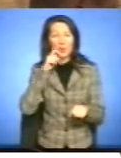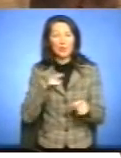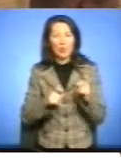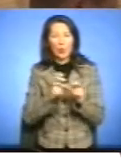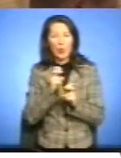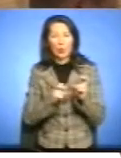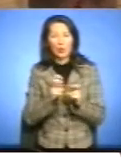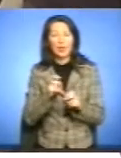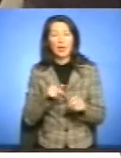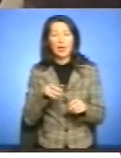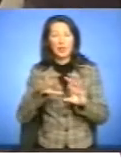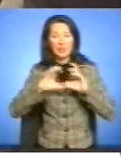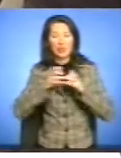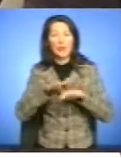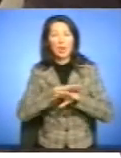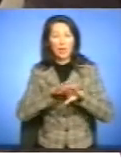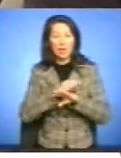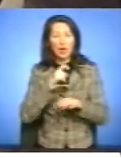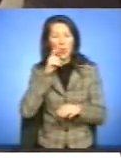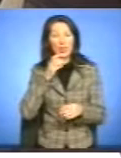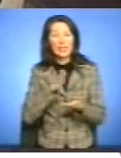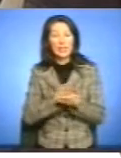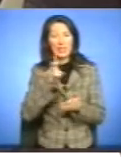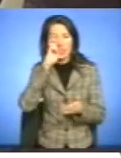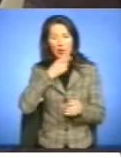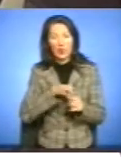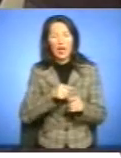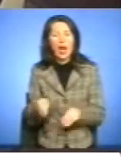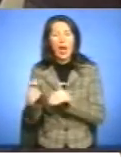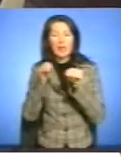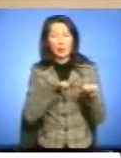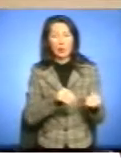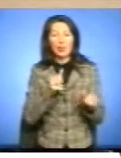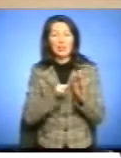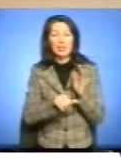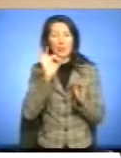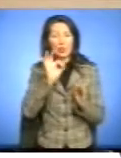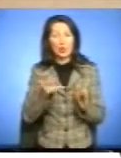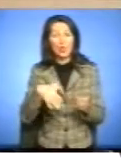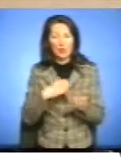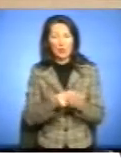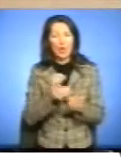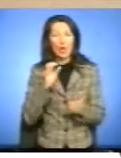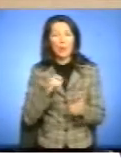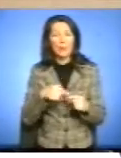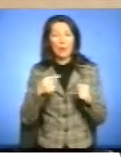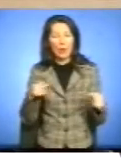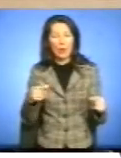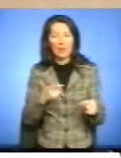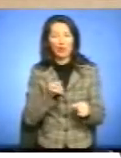крути. Адже Україна є державою, яка експортує 60% своїх товарів. Безумовно, той шлях, який ми обрали,